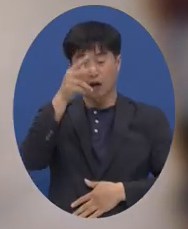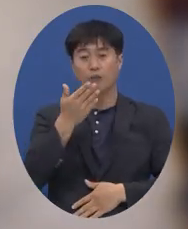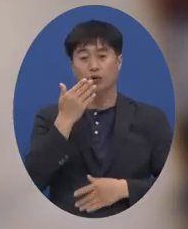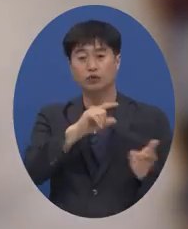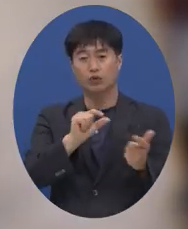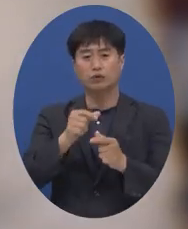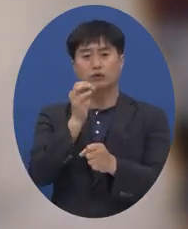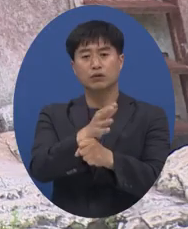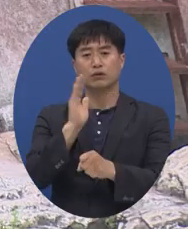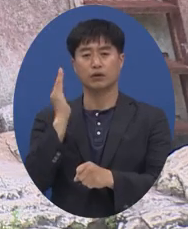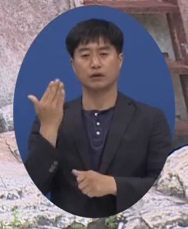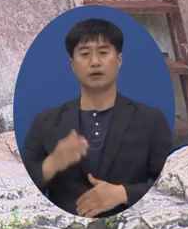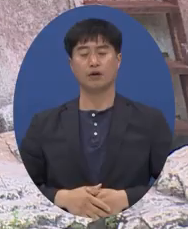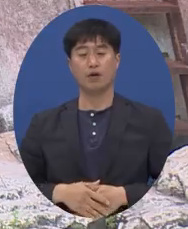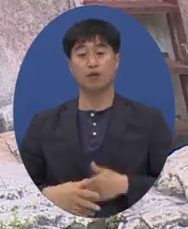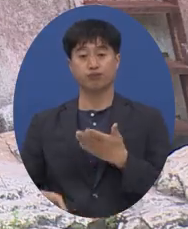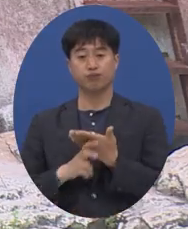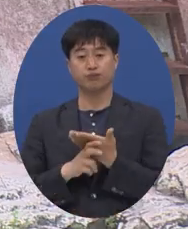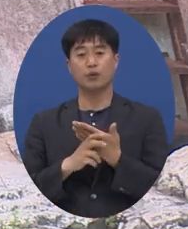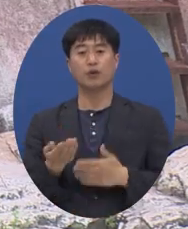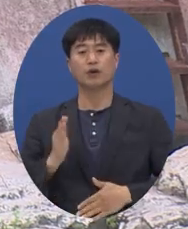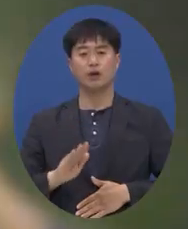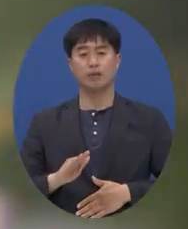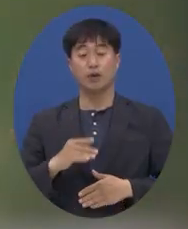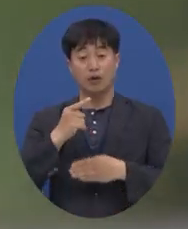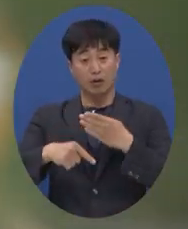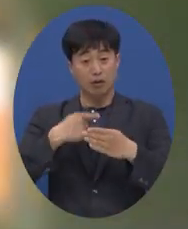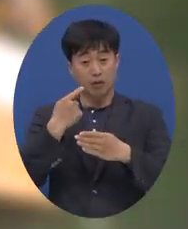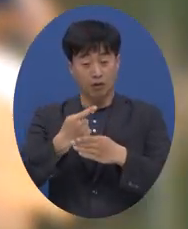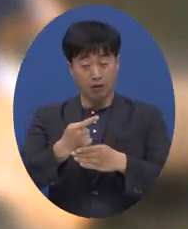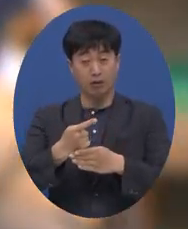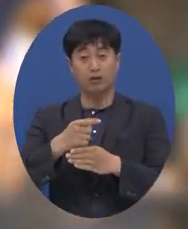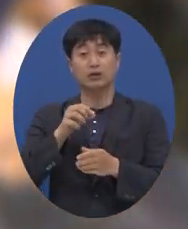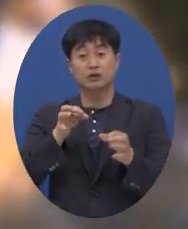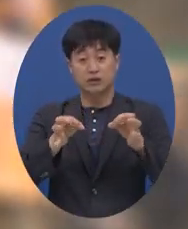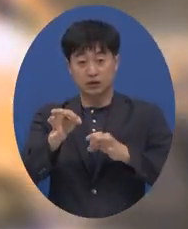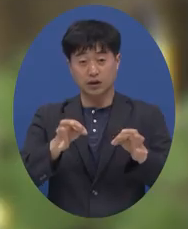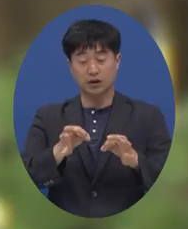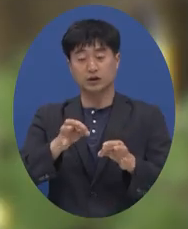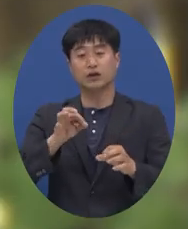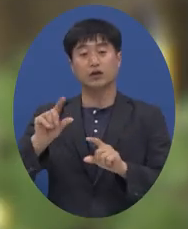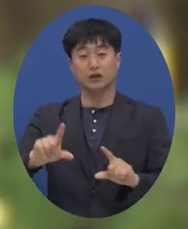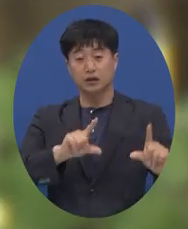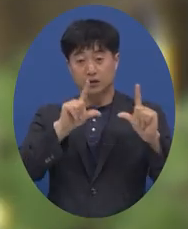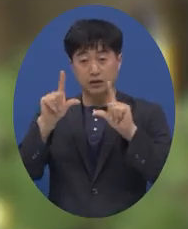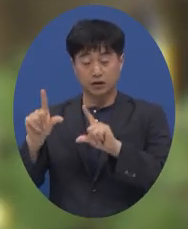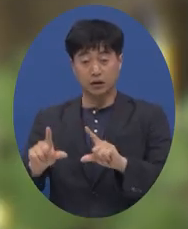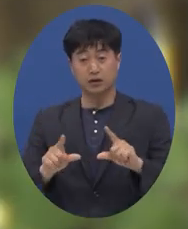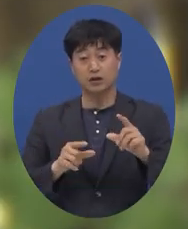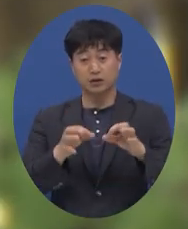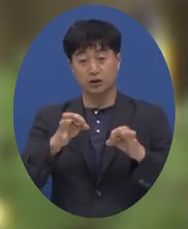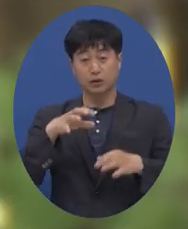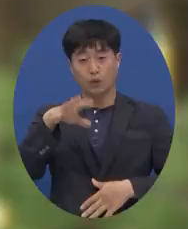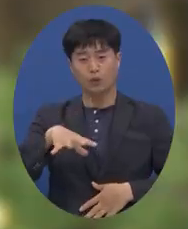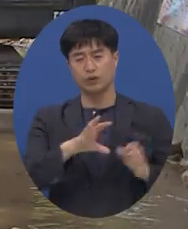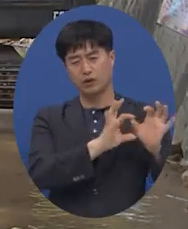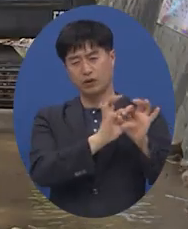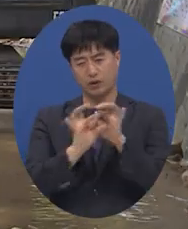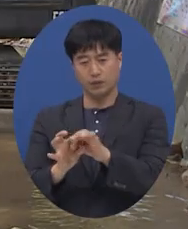음식을 시켜야 합니다. 불법이지만 한철 장사로 생계를 이어가는 음식점들은 버젓이 영업을